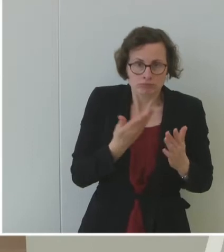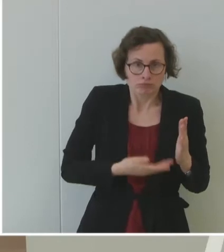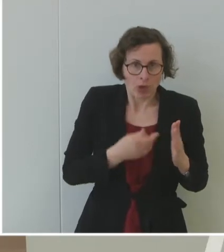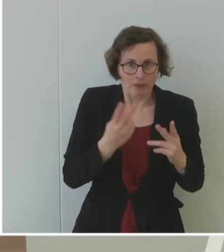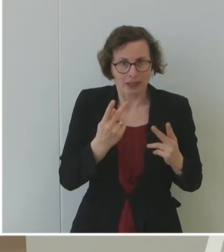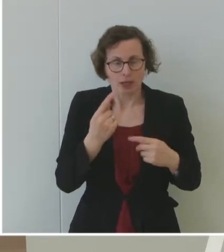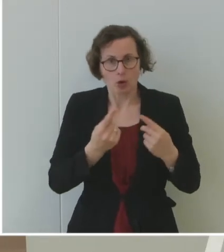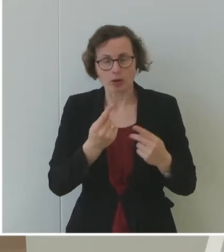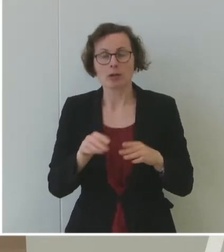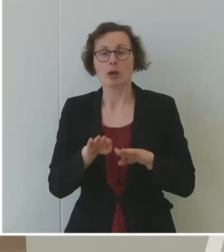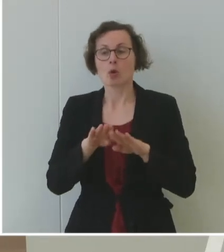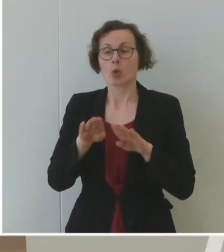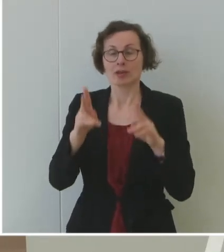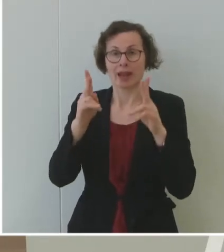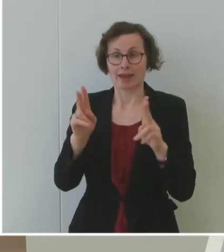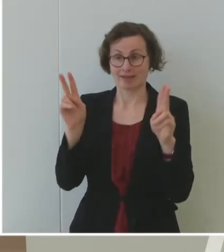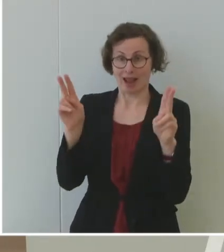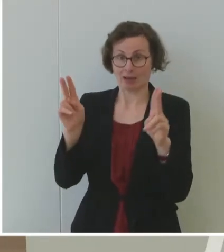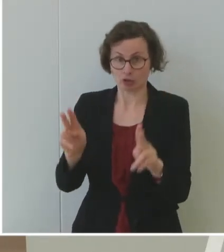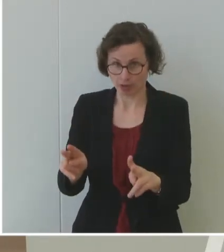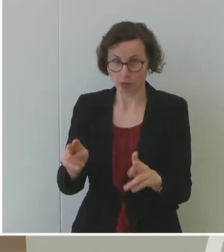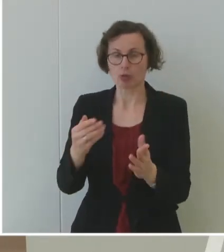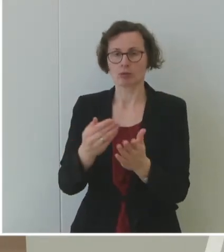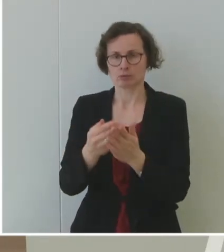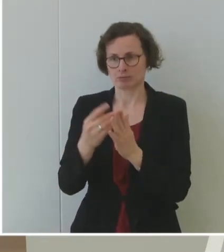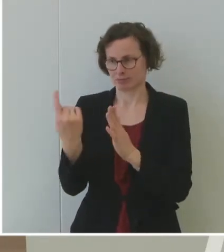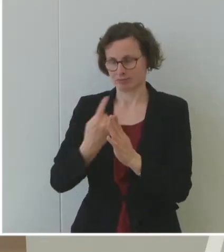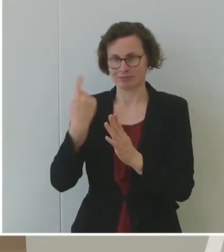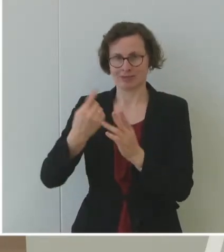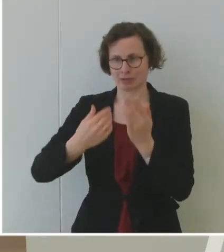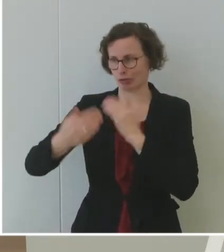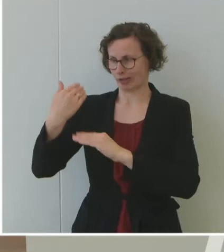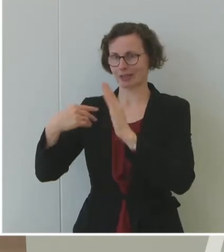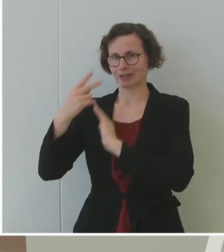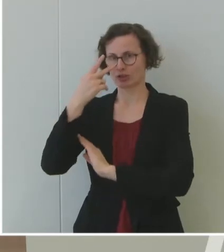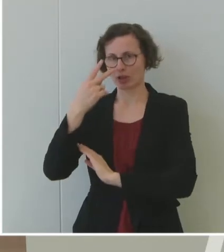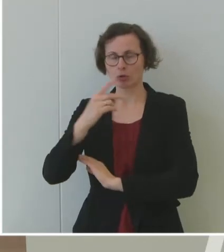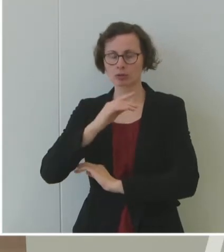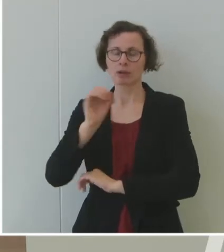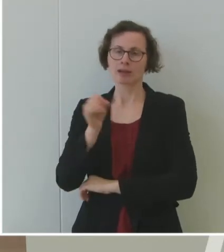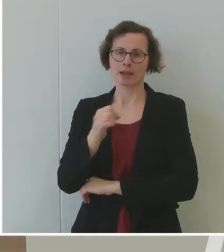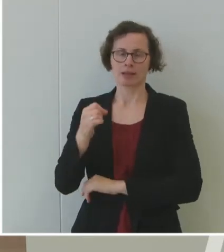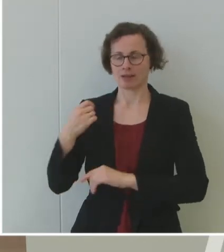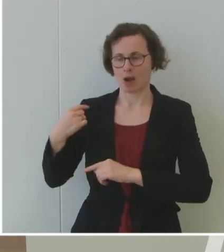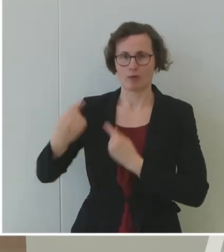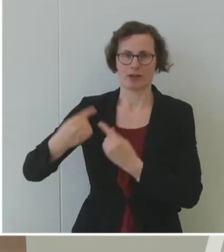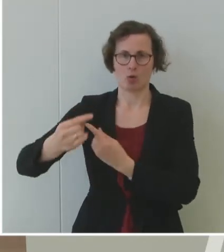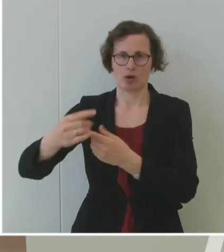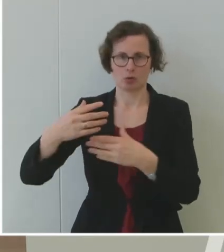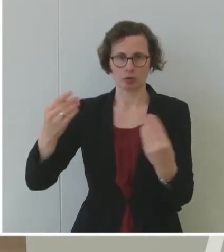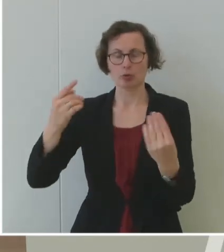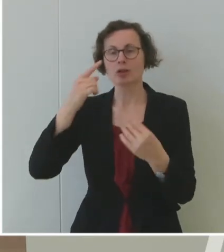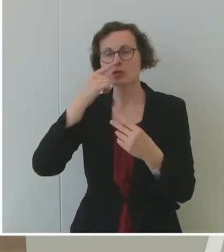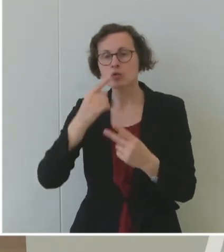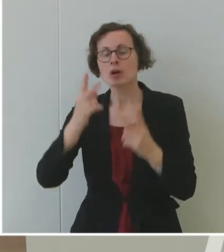dass Grundrechtseinschränkungen, schon wenn wir in unsere eigene Geschichte schauen, niemals Dauerlösungen sein können, sondern eine